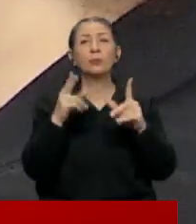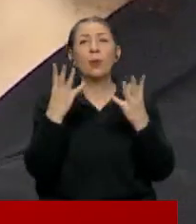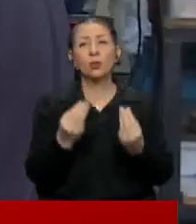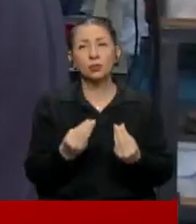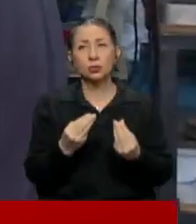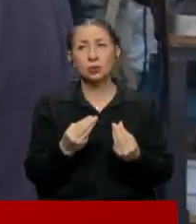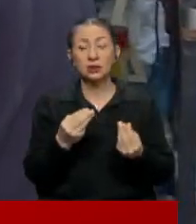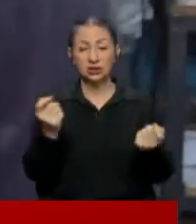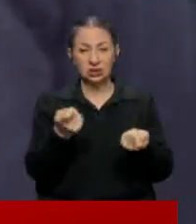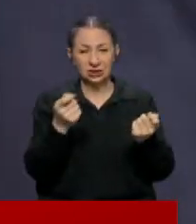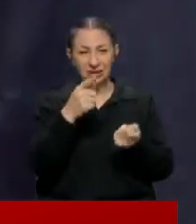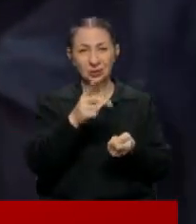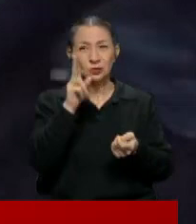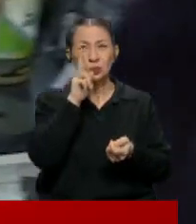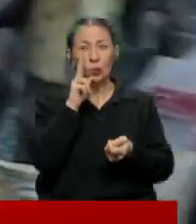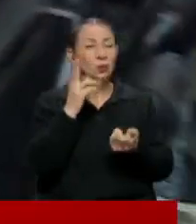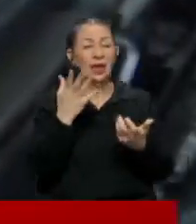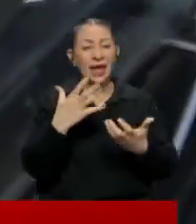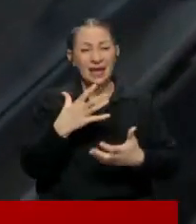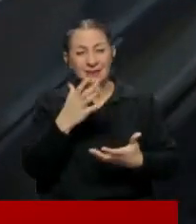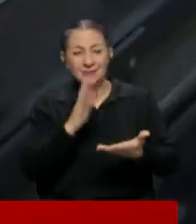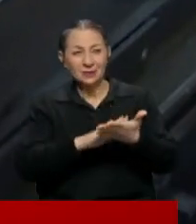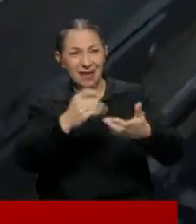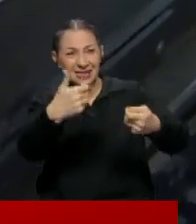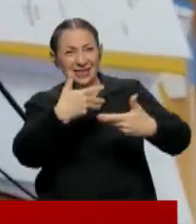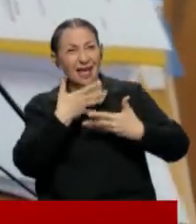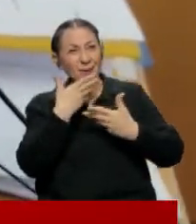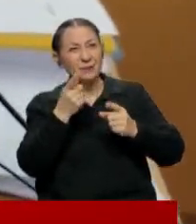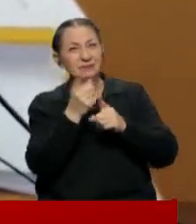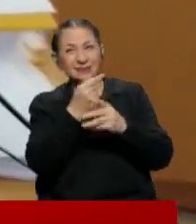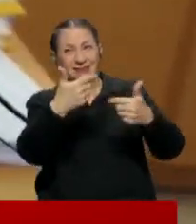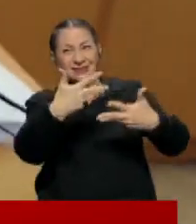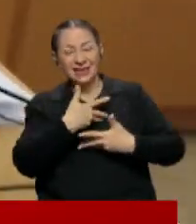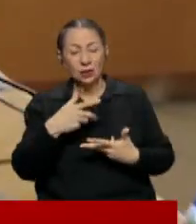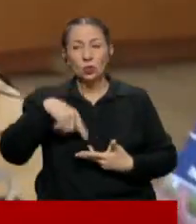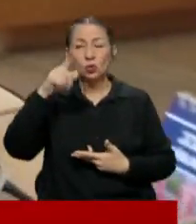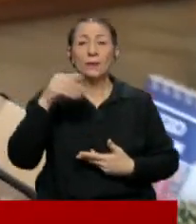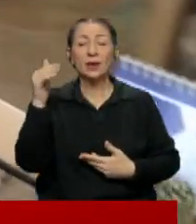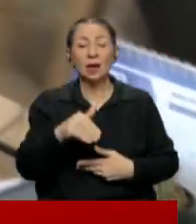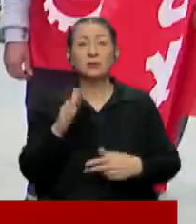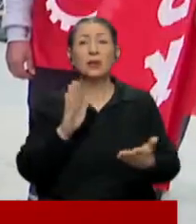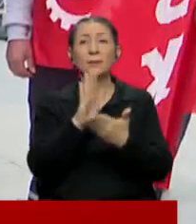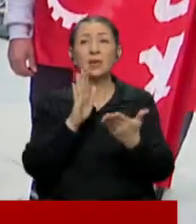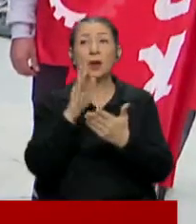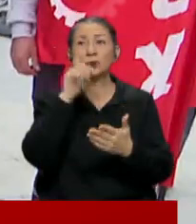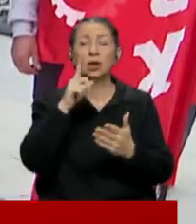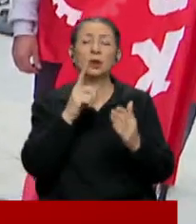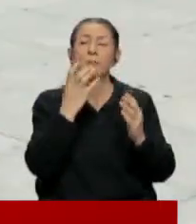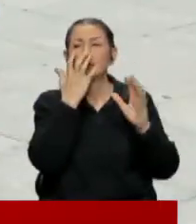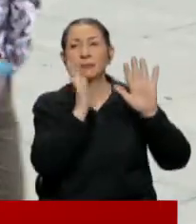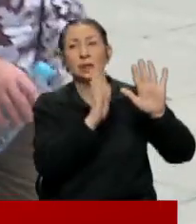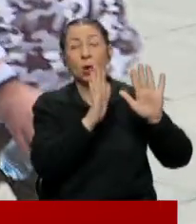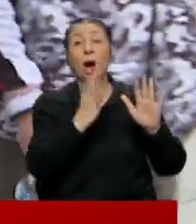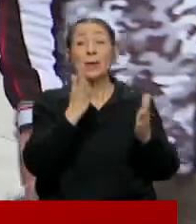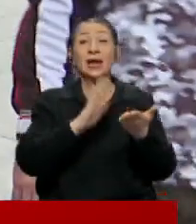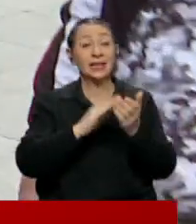dönüştürülmeye başladı. Çalışanların son kalesi kıdem tazminatının fono devri zaman zaman gündeme geldi. Tepkiler üzerine rafa kalktı.